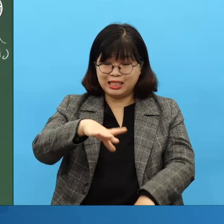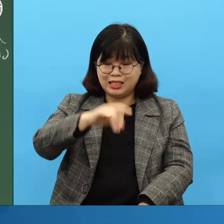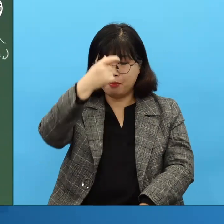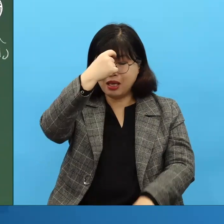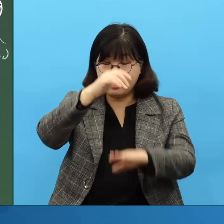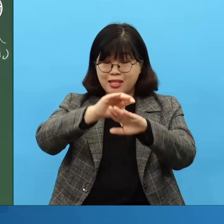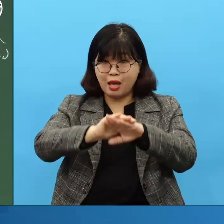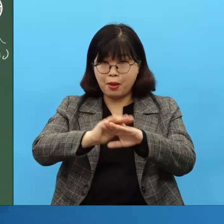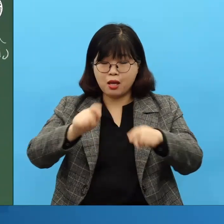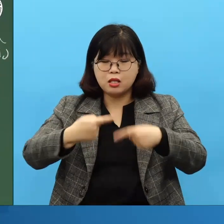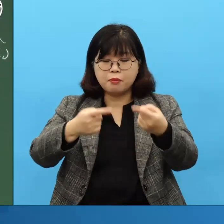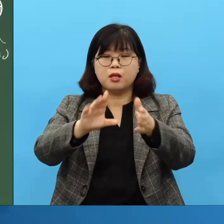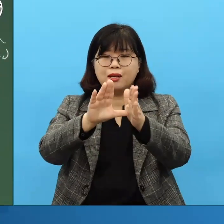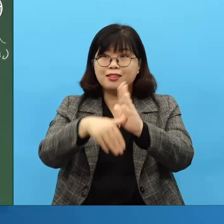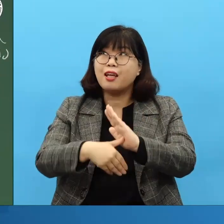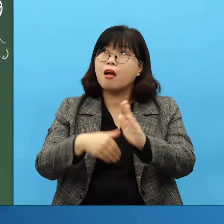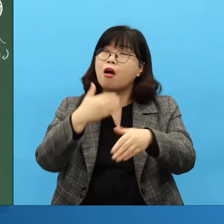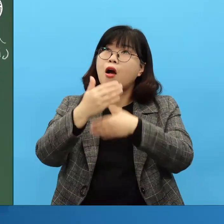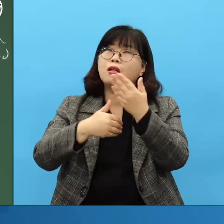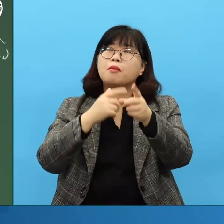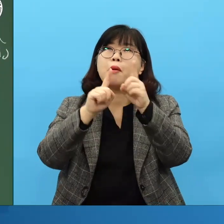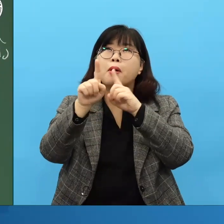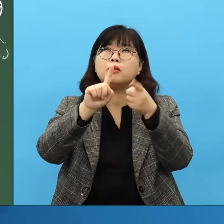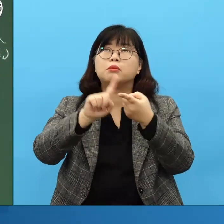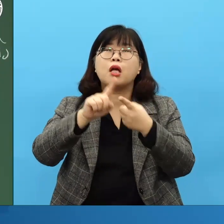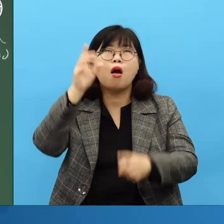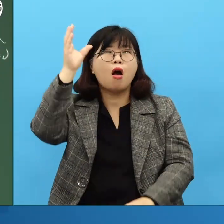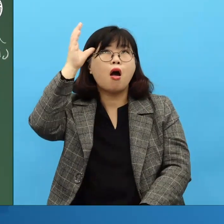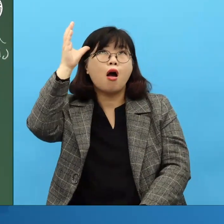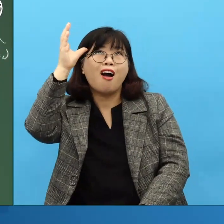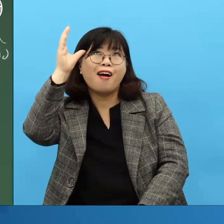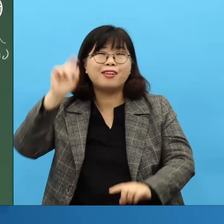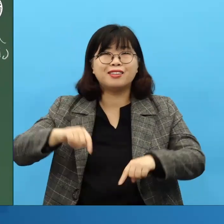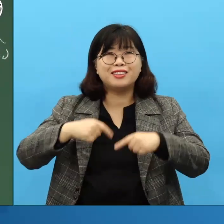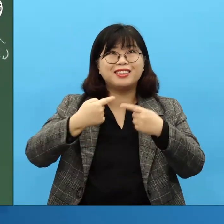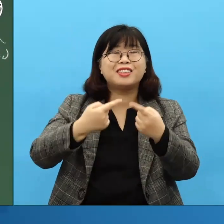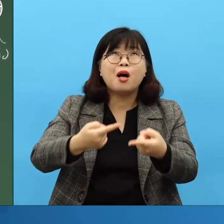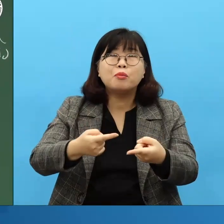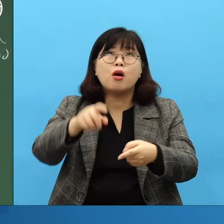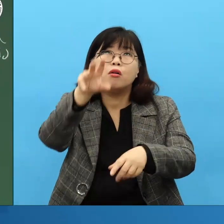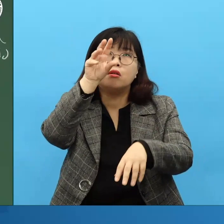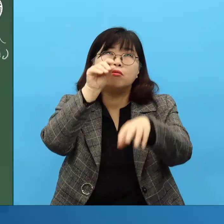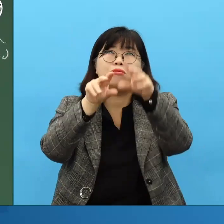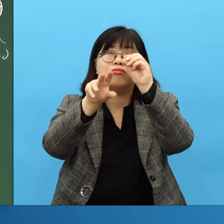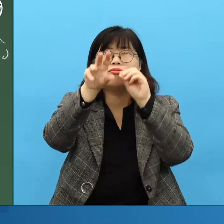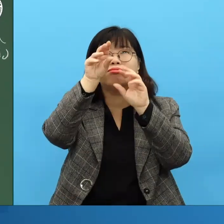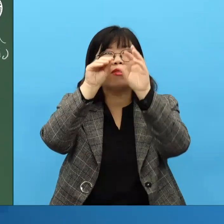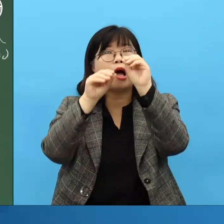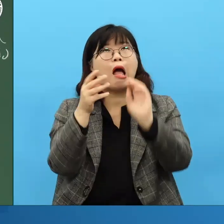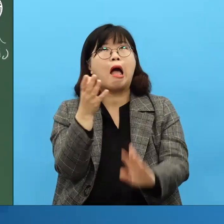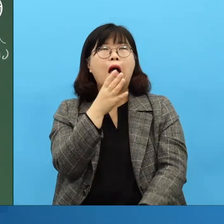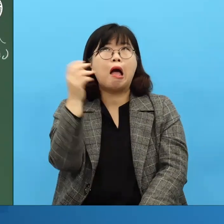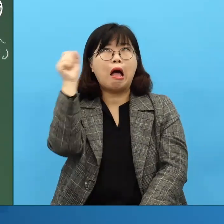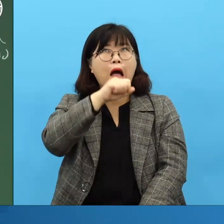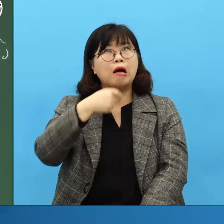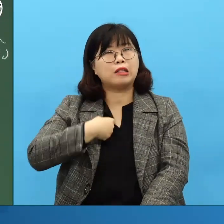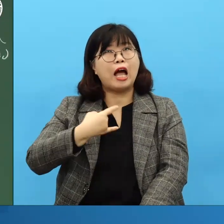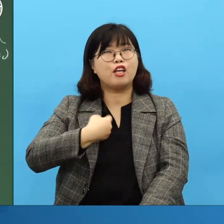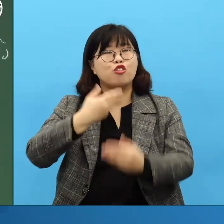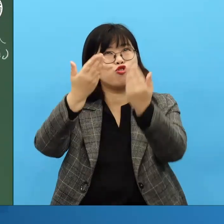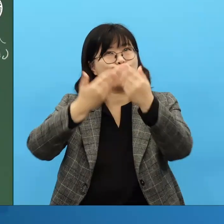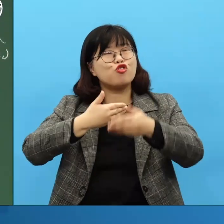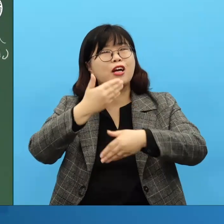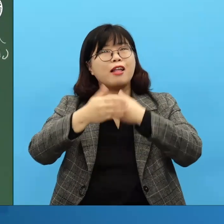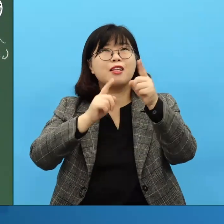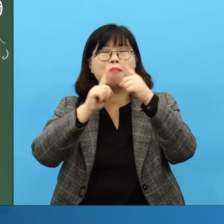가야 되는 거죠. And when you head out, you must hold on to the word by which God will surely bless you. 그러면 지금은 응답 없는 것 같지만 반드시 옵니다. Then it may